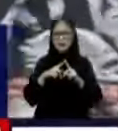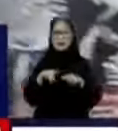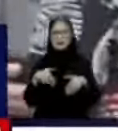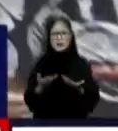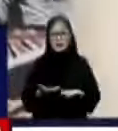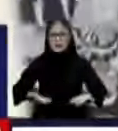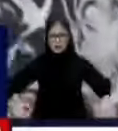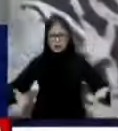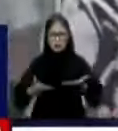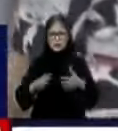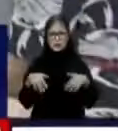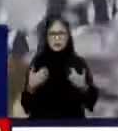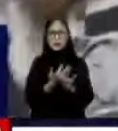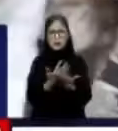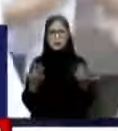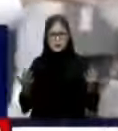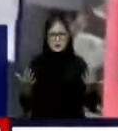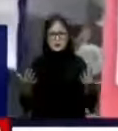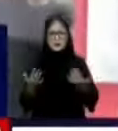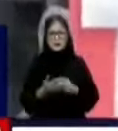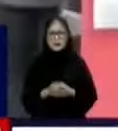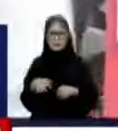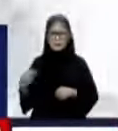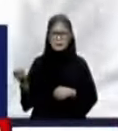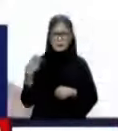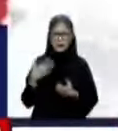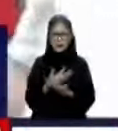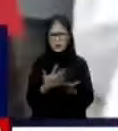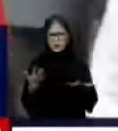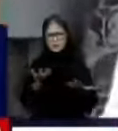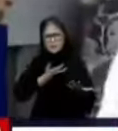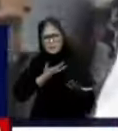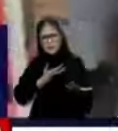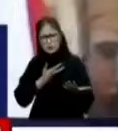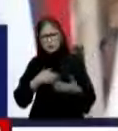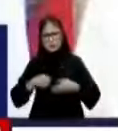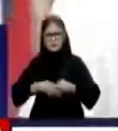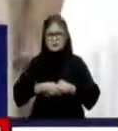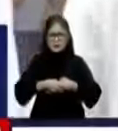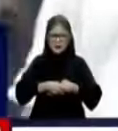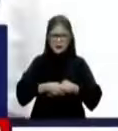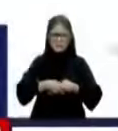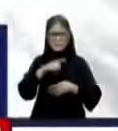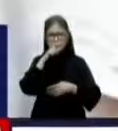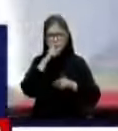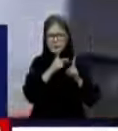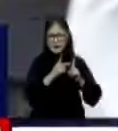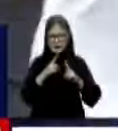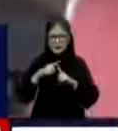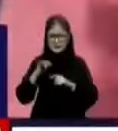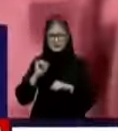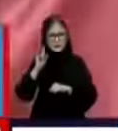lingkungan mereka. Beberapa warga mendekat dan menyalami Haritanu Sudipyo dan Liliana